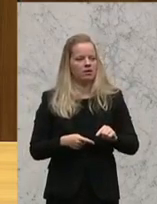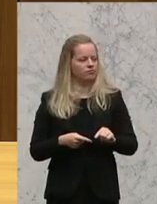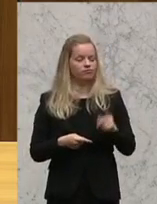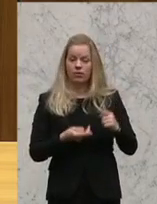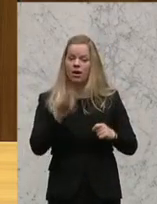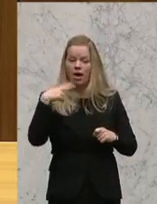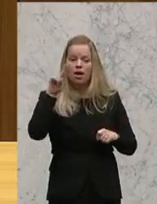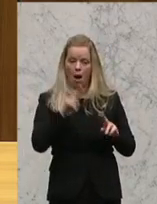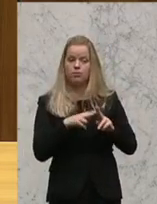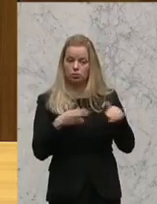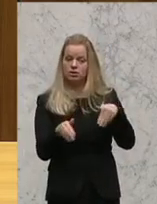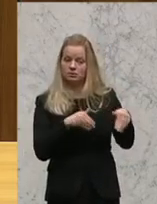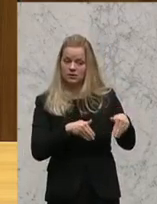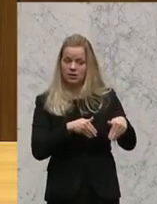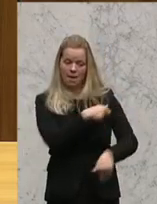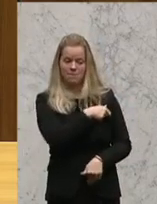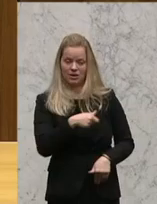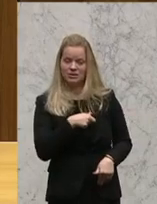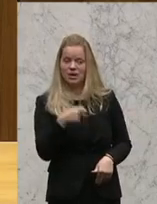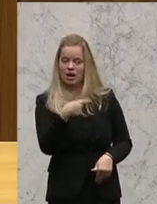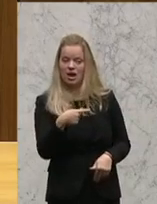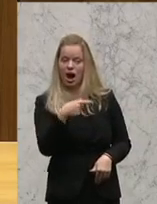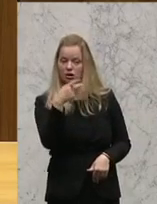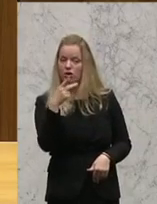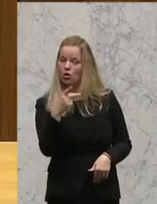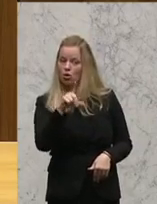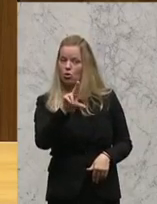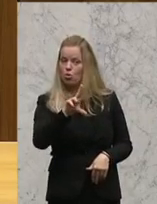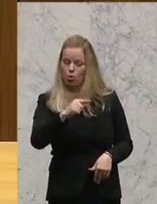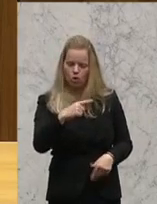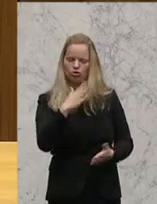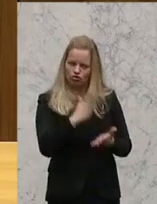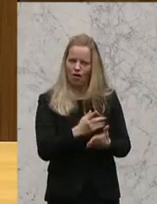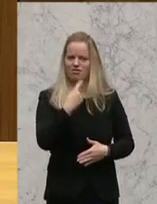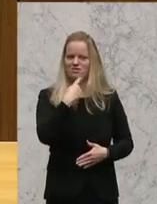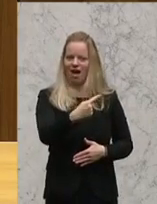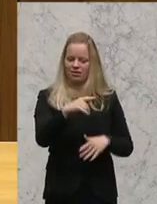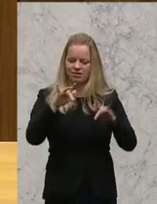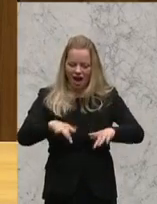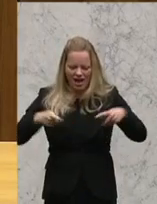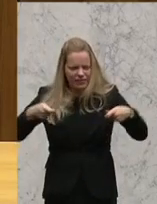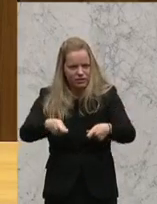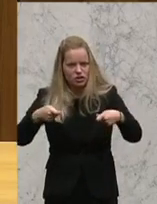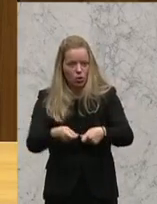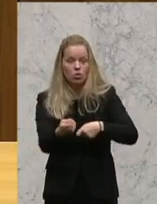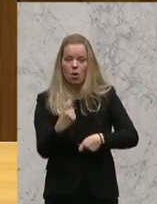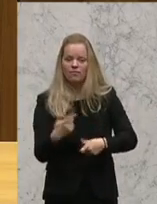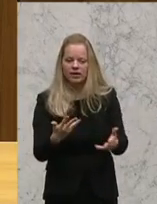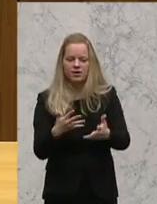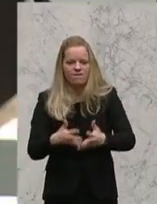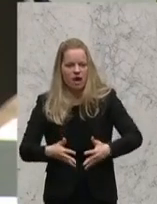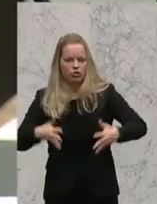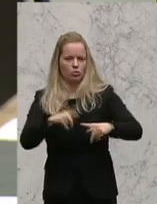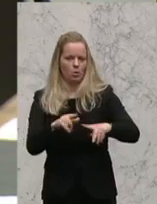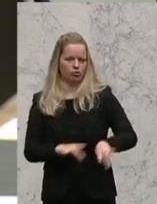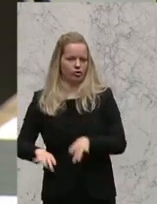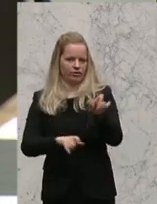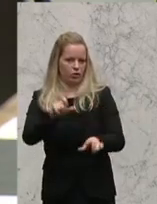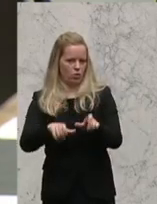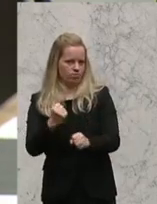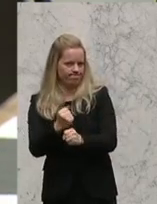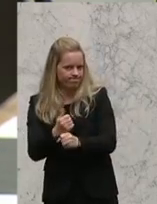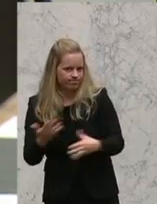Gerald Klug schon gesagt hat, für Wachstum und für Beschäftigung. Und laut einer Studie von WIFO und IHS